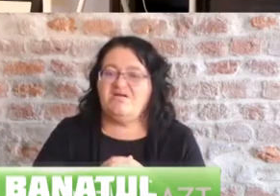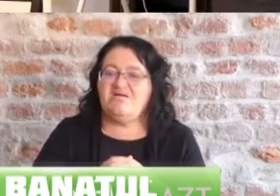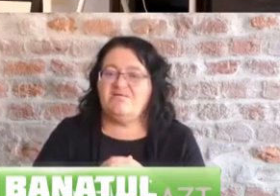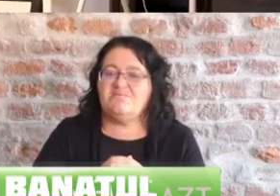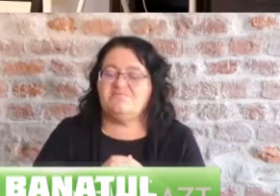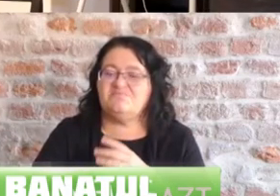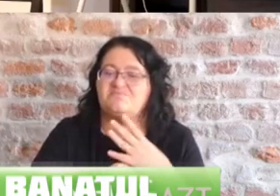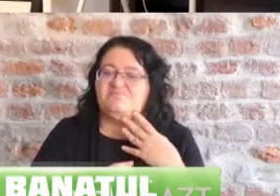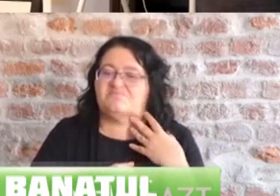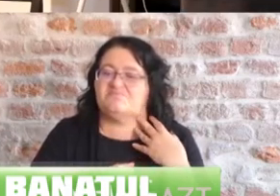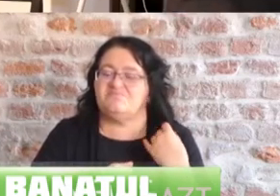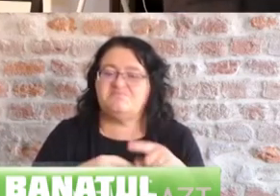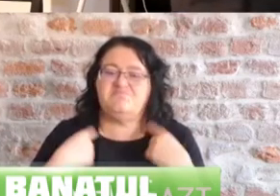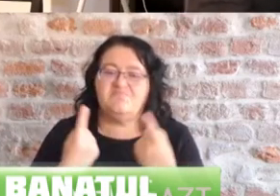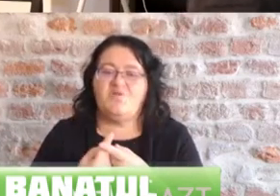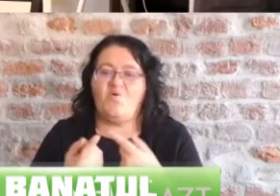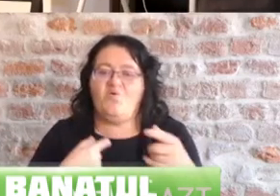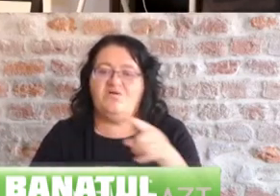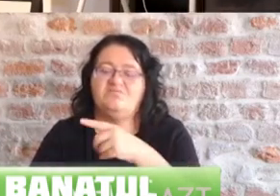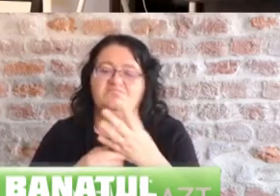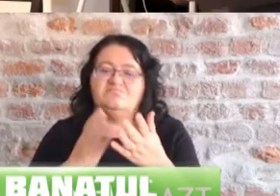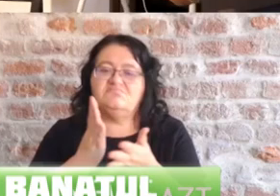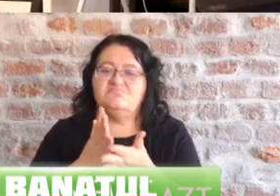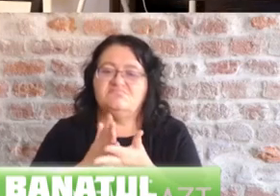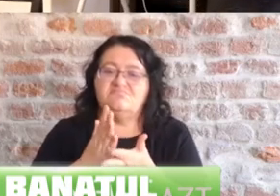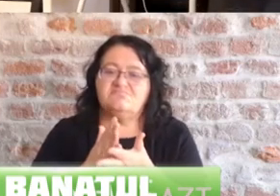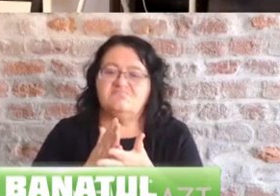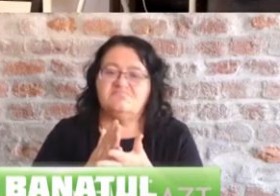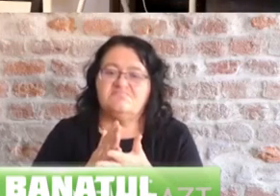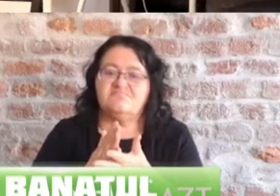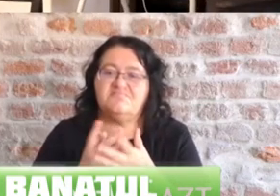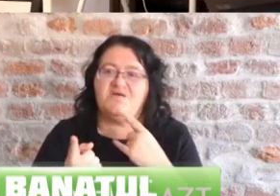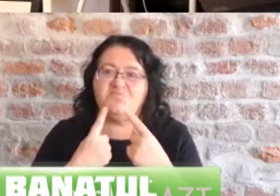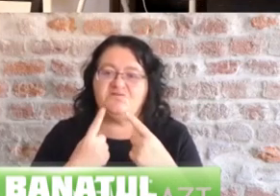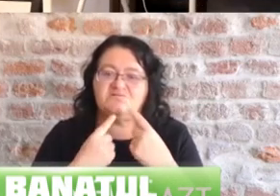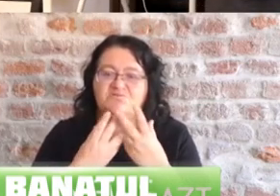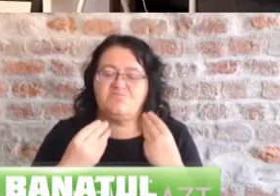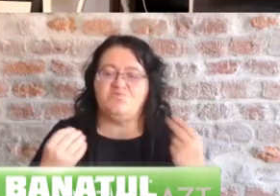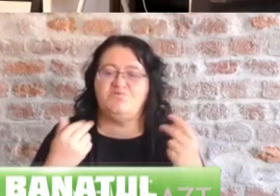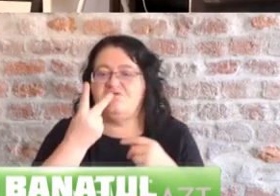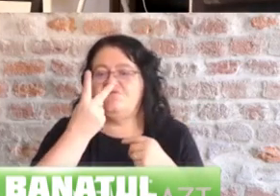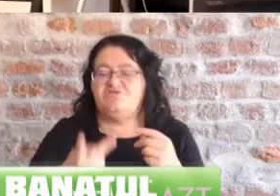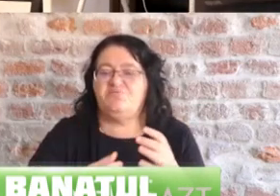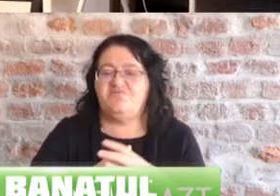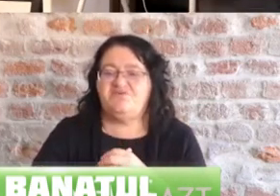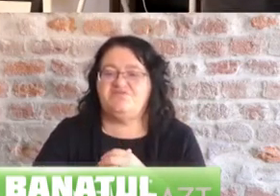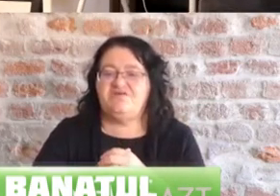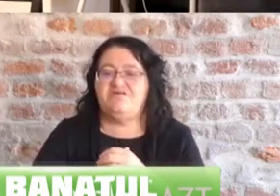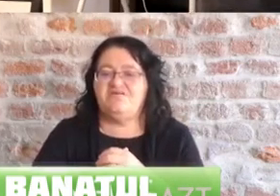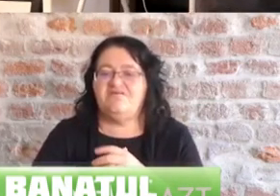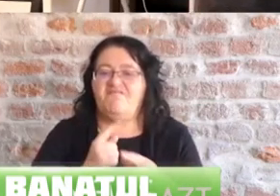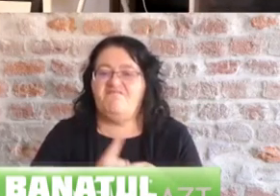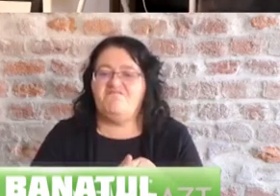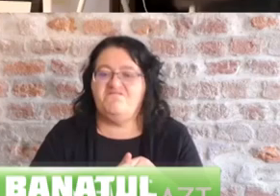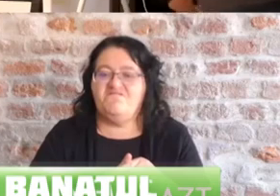spun, pe care noi între noi l-am dezbătut în ceea ce privește tocmai ceea ce